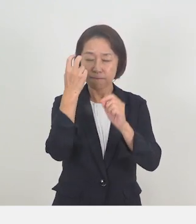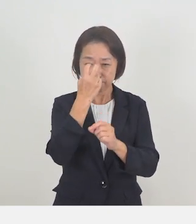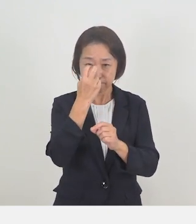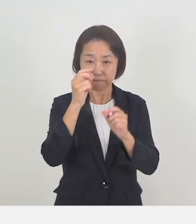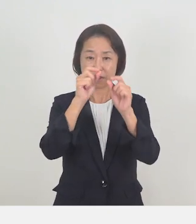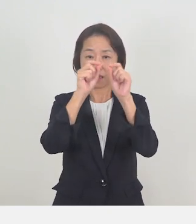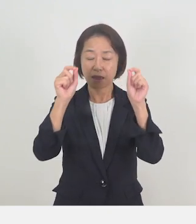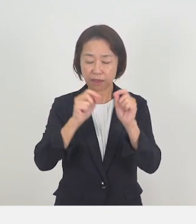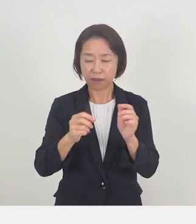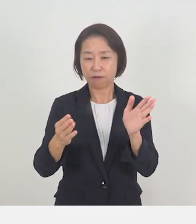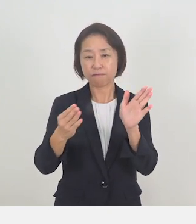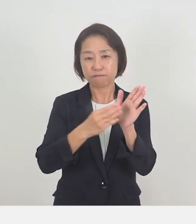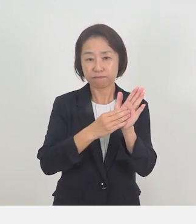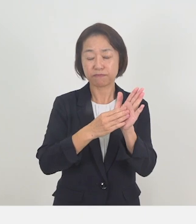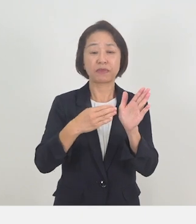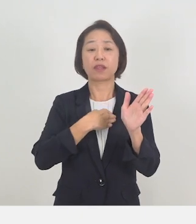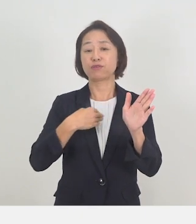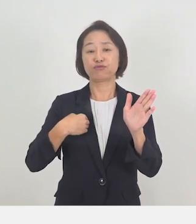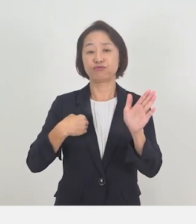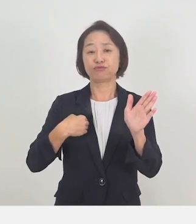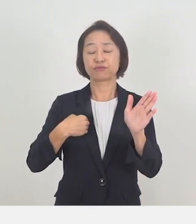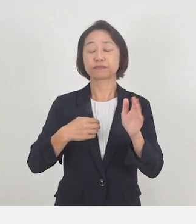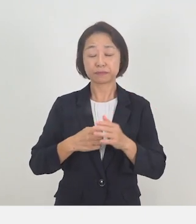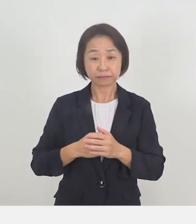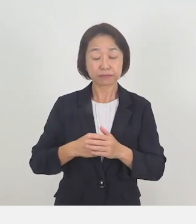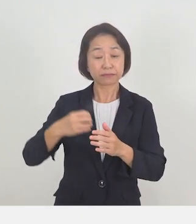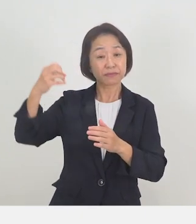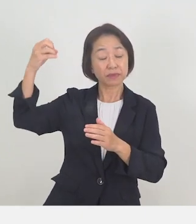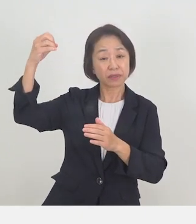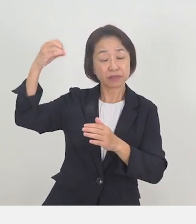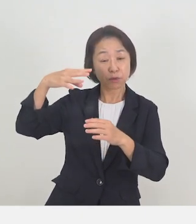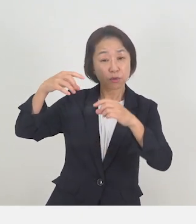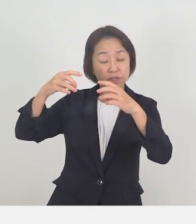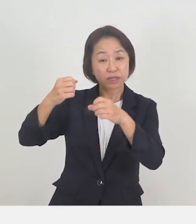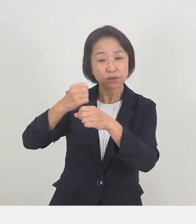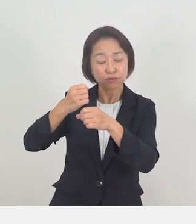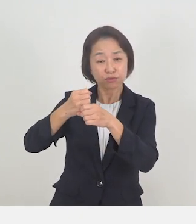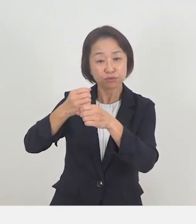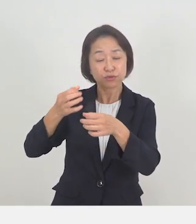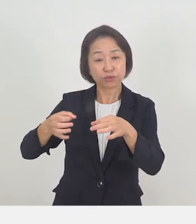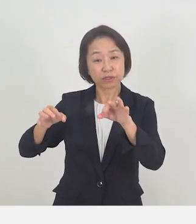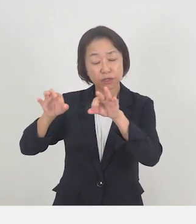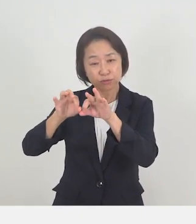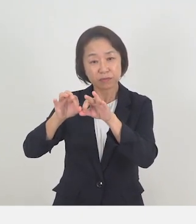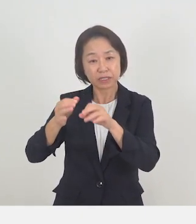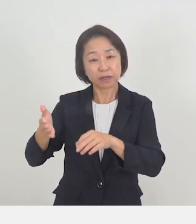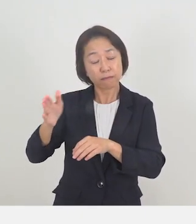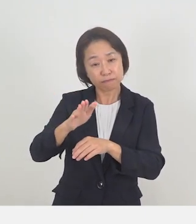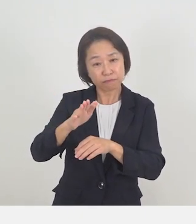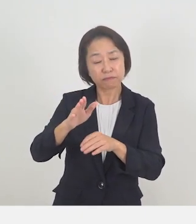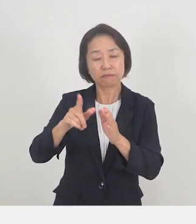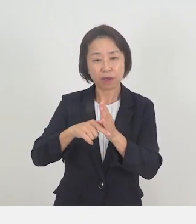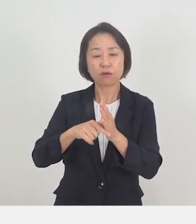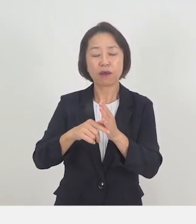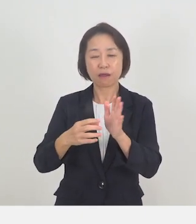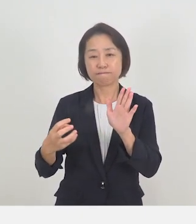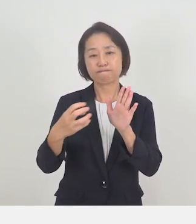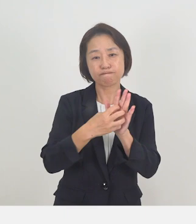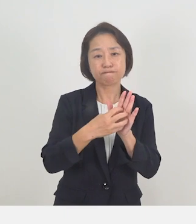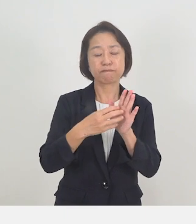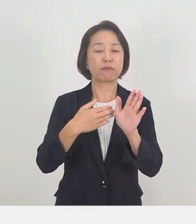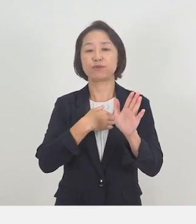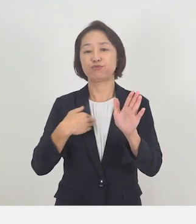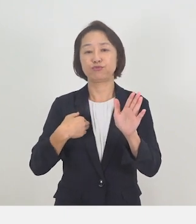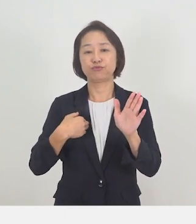となっていますまた太陽高発電太陽熱利用についてもその導入があれば明示される形となって